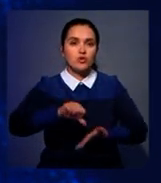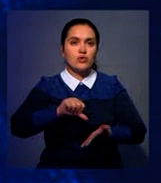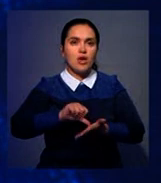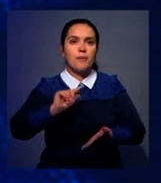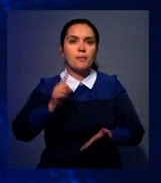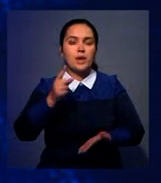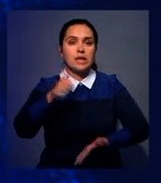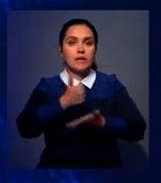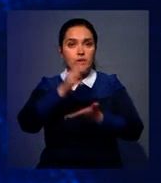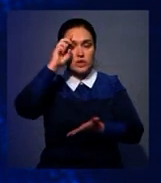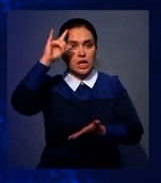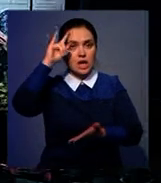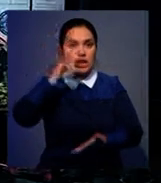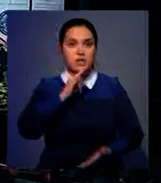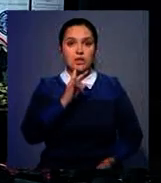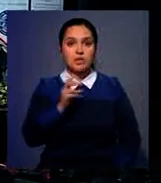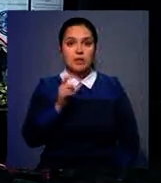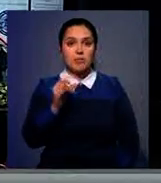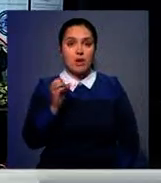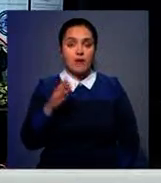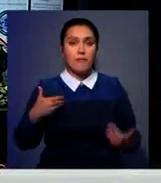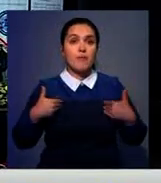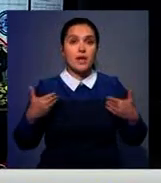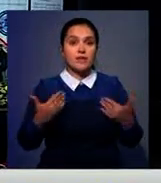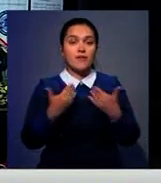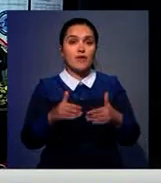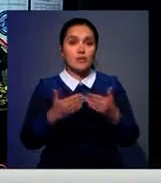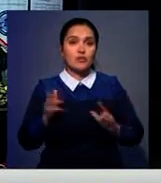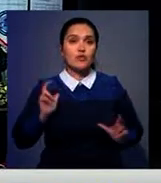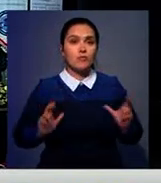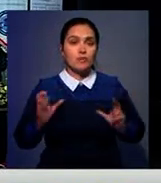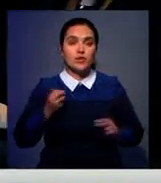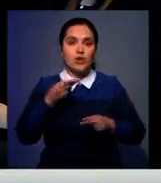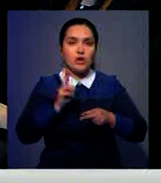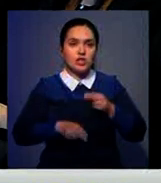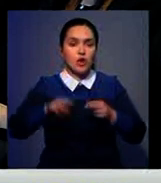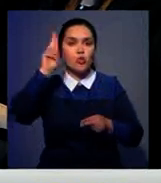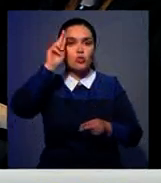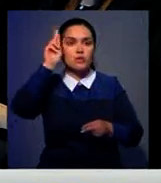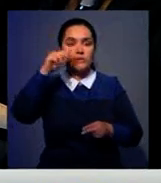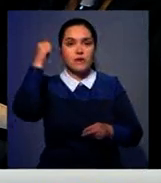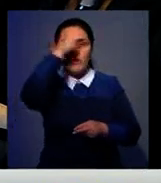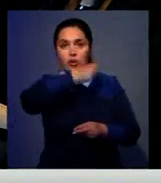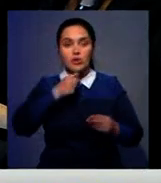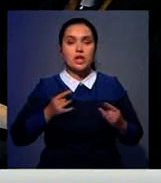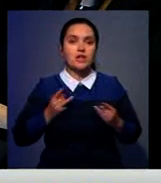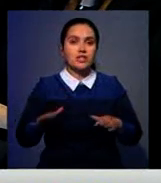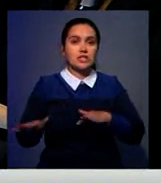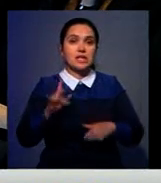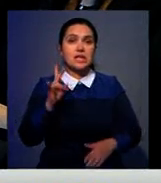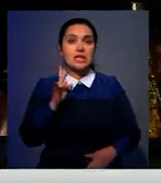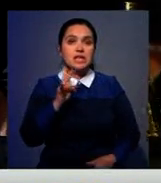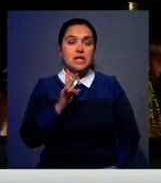президента Казахстана. Нурсултан Назарбаев поздравил выпускников всех вузов страны с окончанием учебного года. В торжественной церемонии